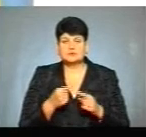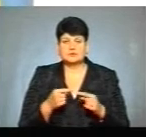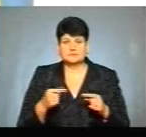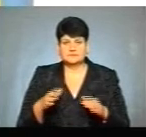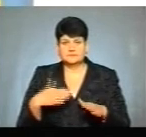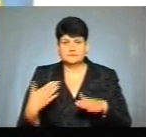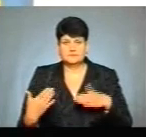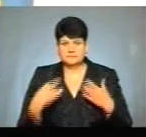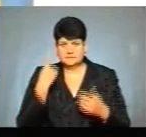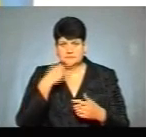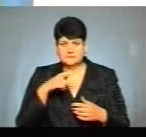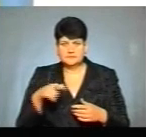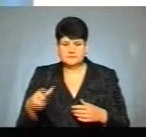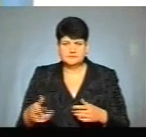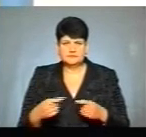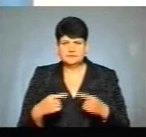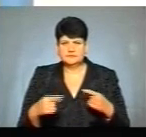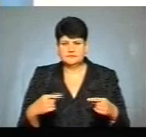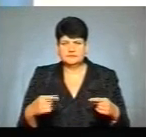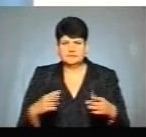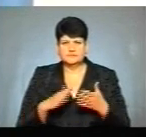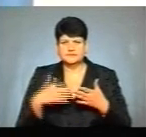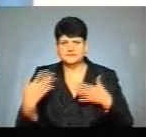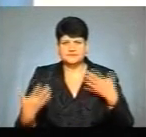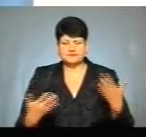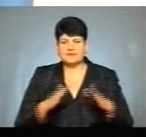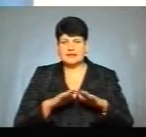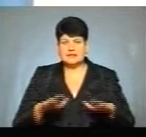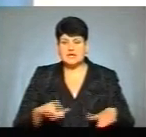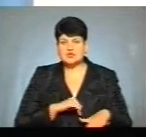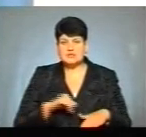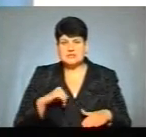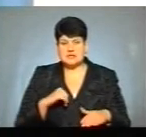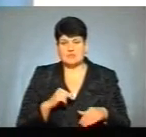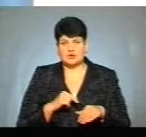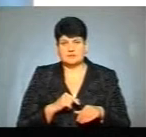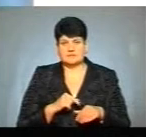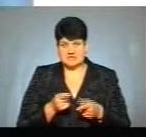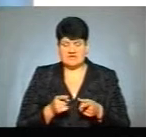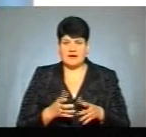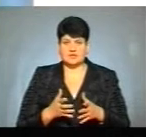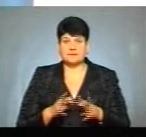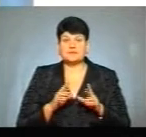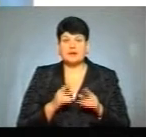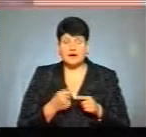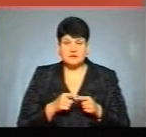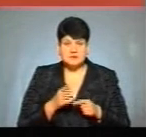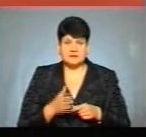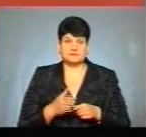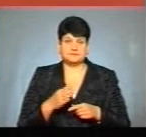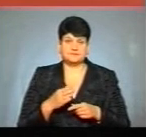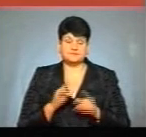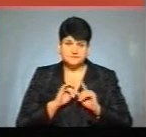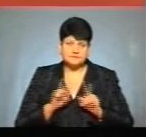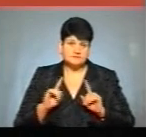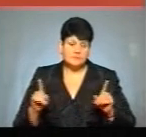сторін особистості, різних сторін дитячого самоствердження майбутнього. Як концепція, ідентичність, проблем